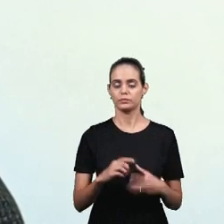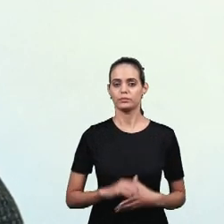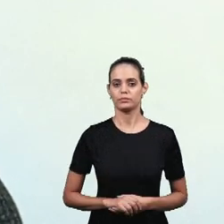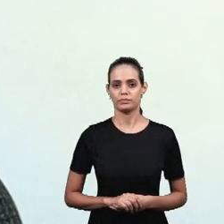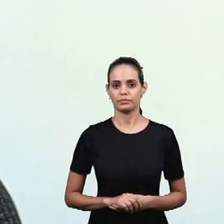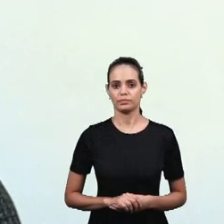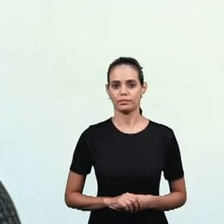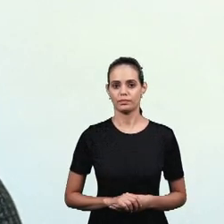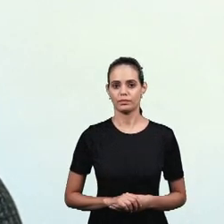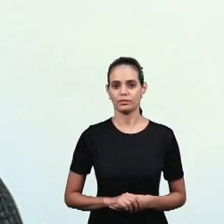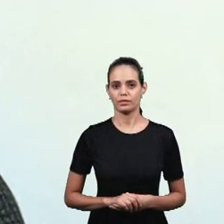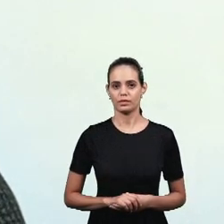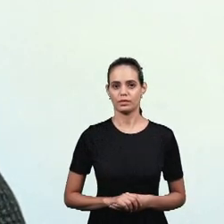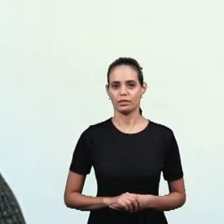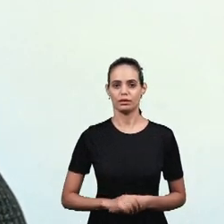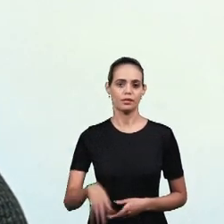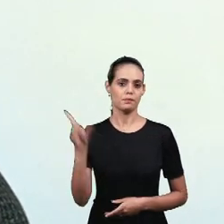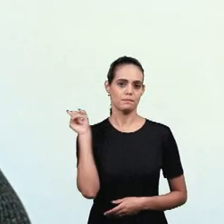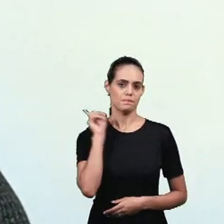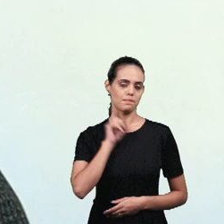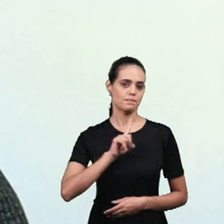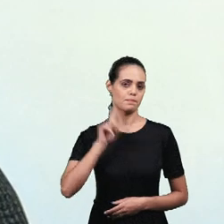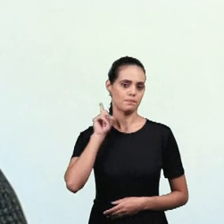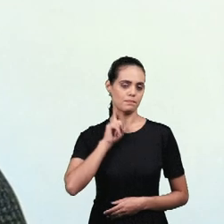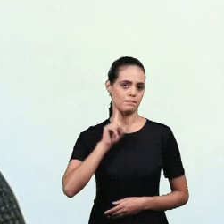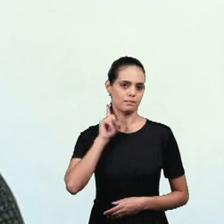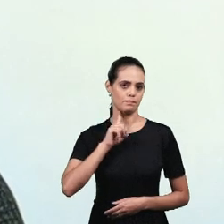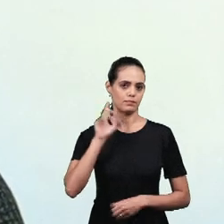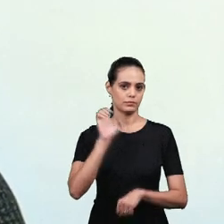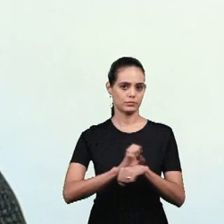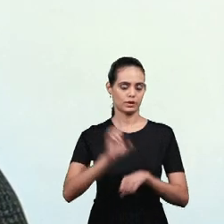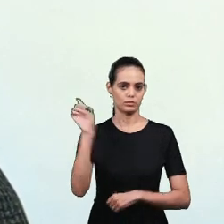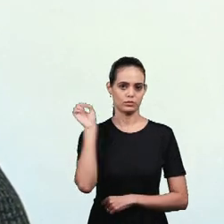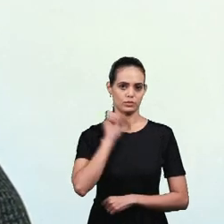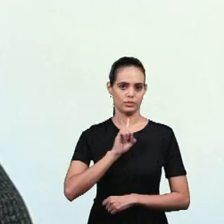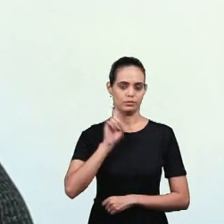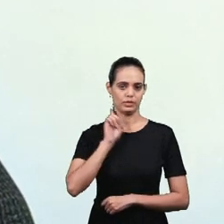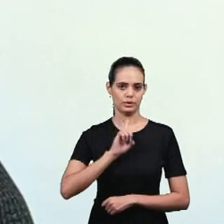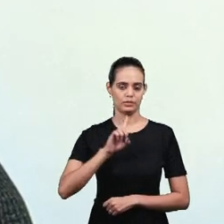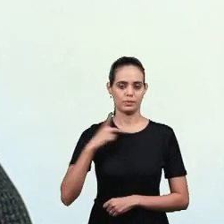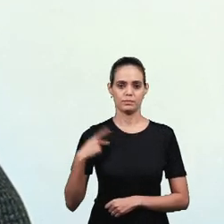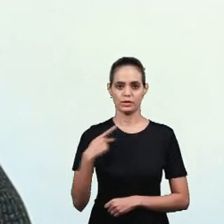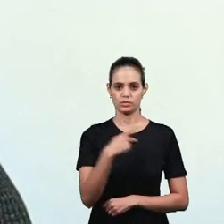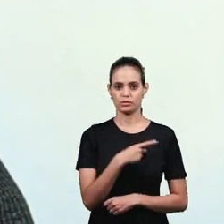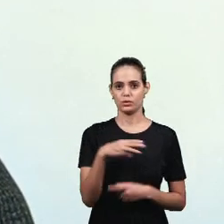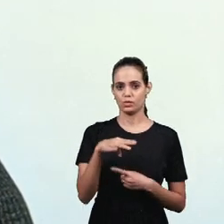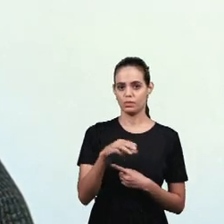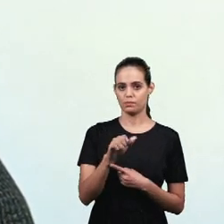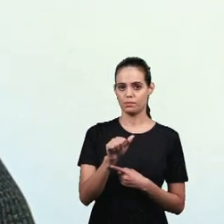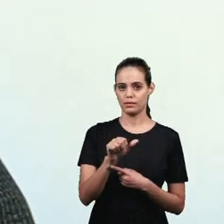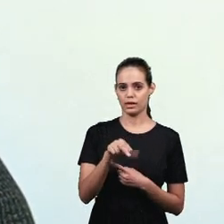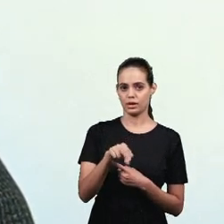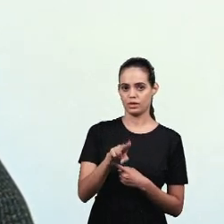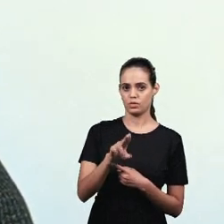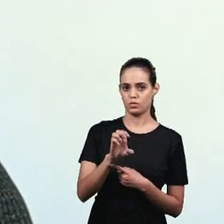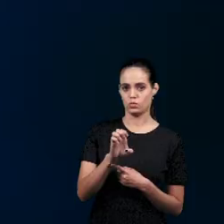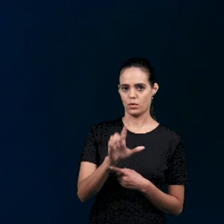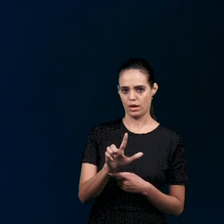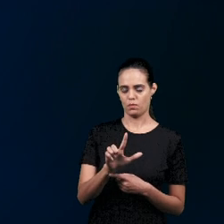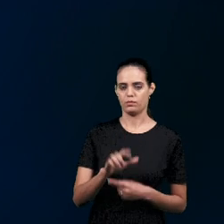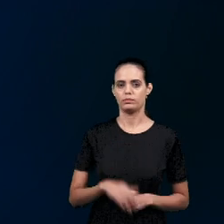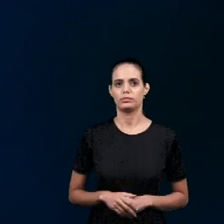se trouve le pasteur Emmanuel do Carmo Stanislau Garcia. Nous allons entendre ces réponses. Vamos ouvir então essas respostas.